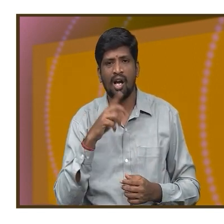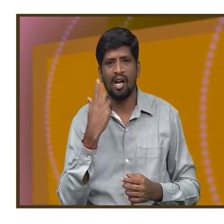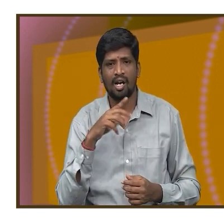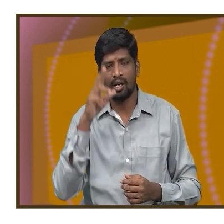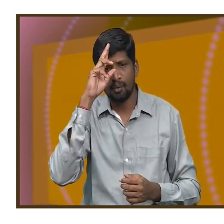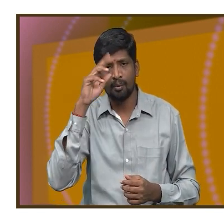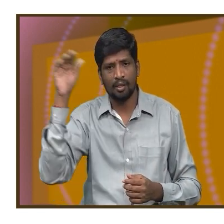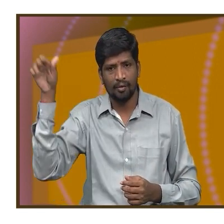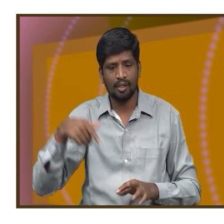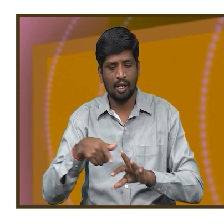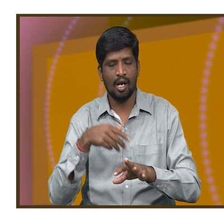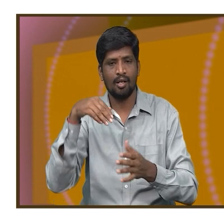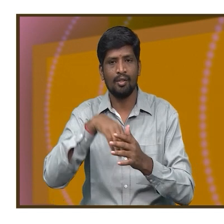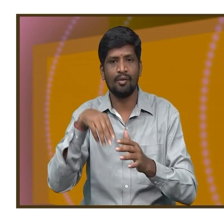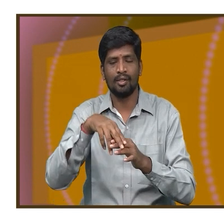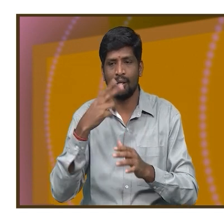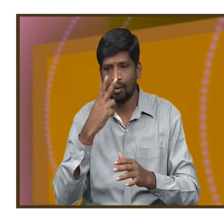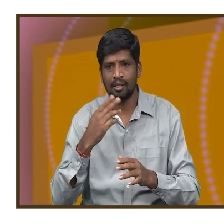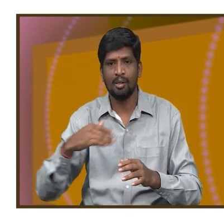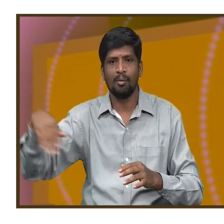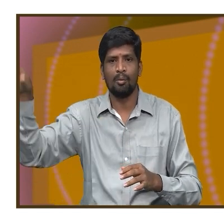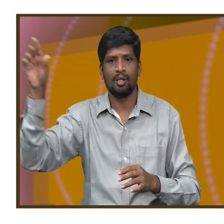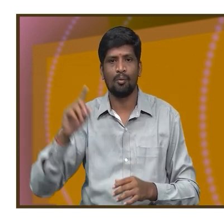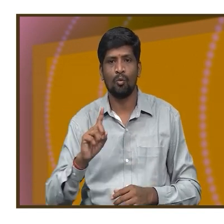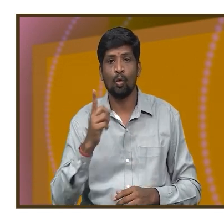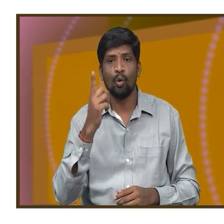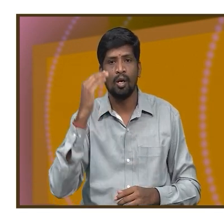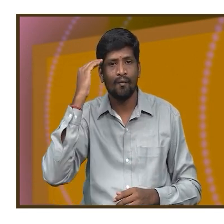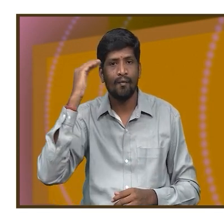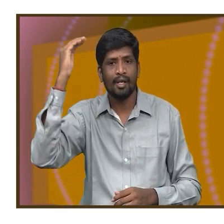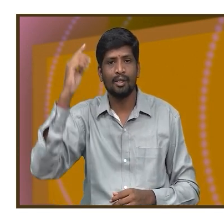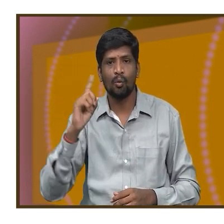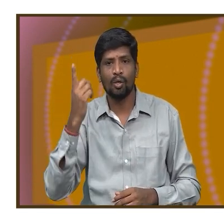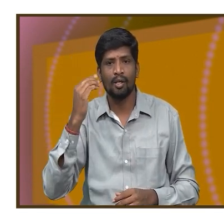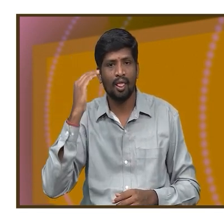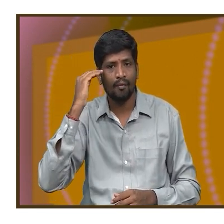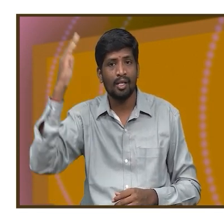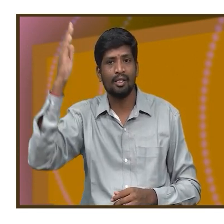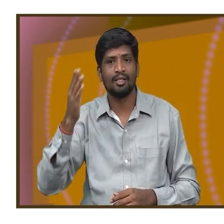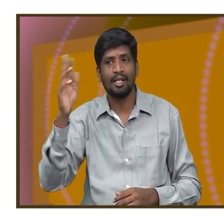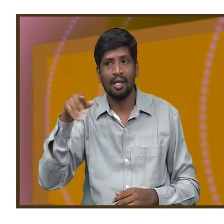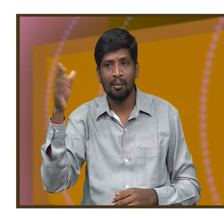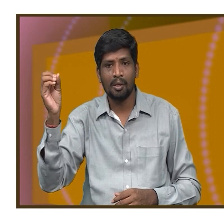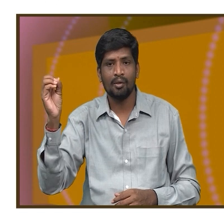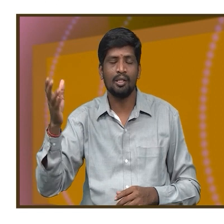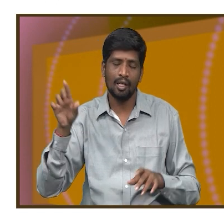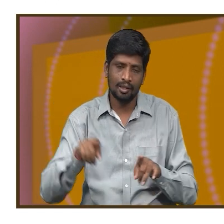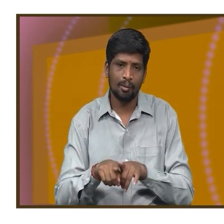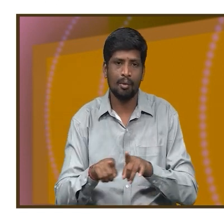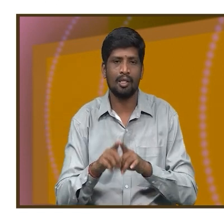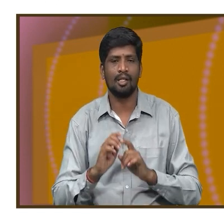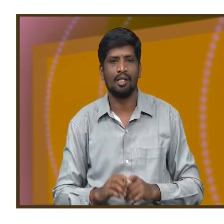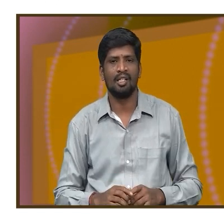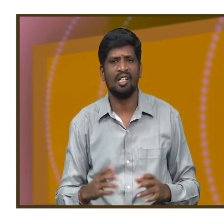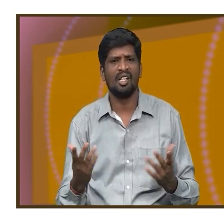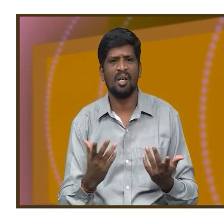பார்த்து சென்றுக்கிட்டு இருக்கிறார்கள். ஒரு வயது ஒரு வயது முதல் வயசாளி வரை அனைவருக்குமே சரியாக பொருந்தியது அந்த காலனி. அந்த கால